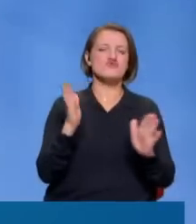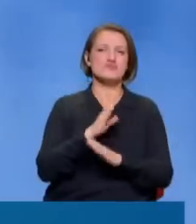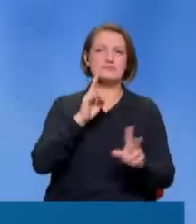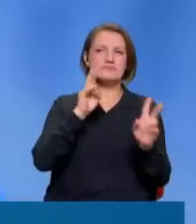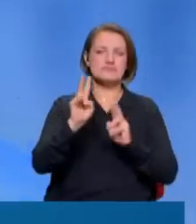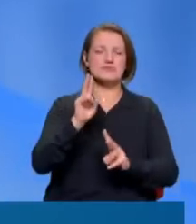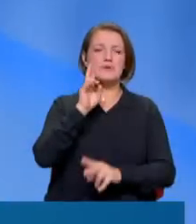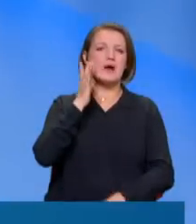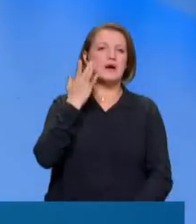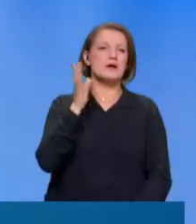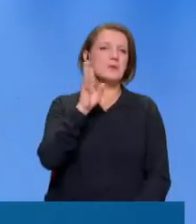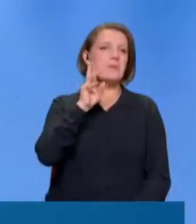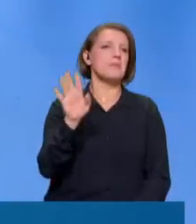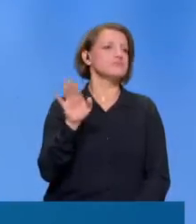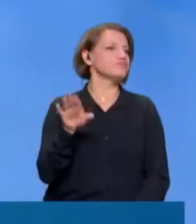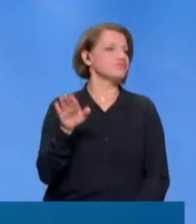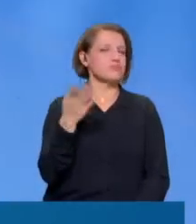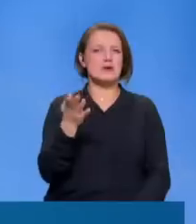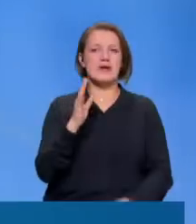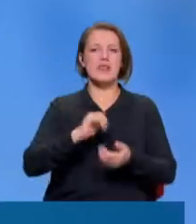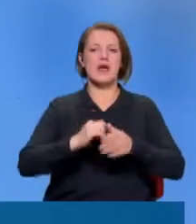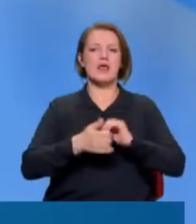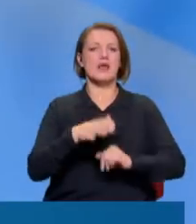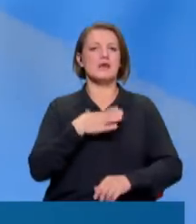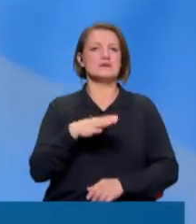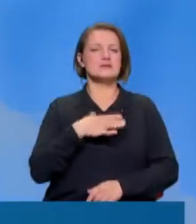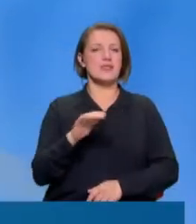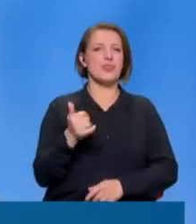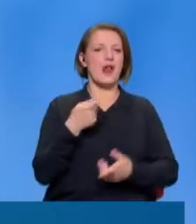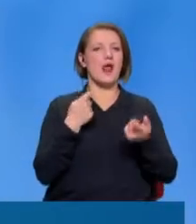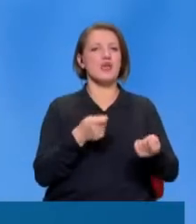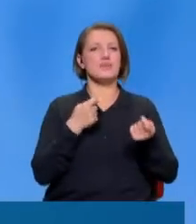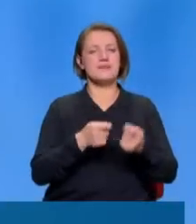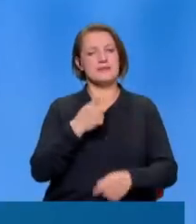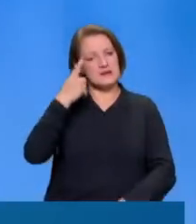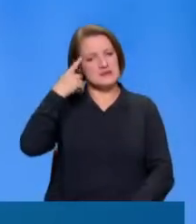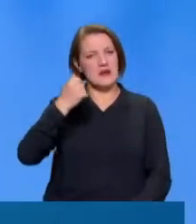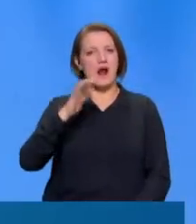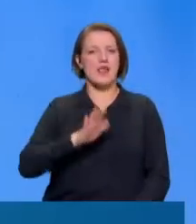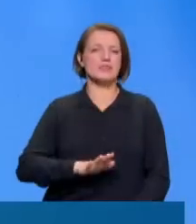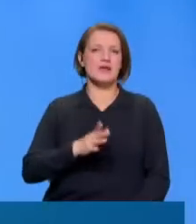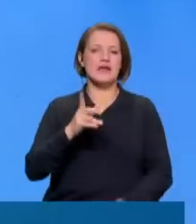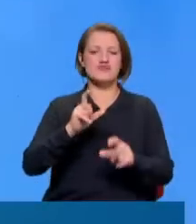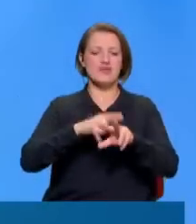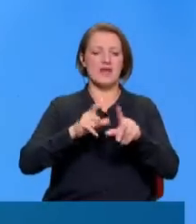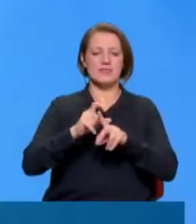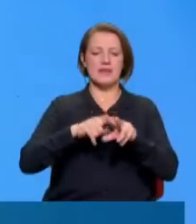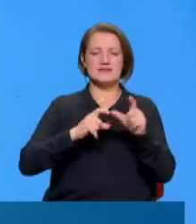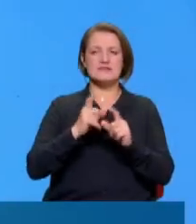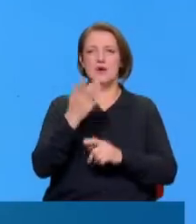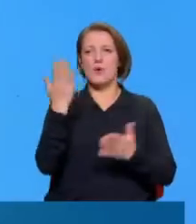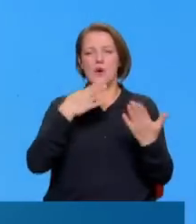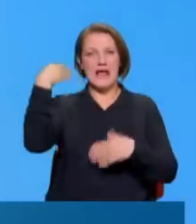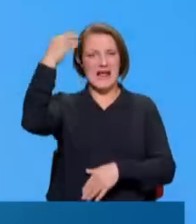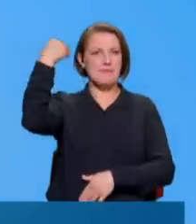Milli Eğitim Bakanlığı İsa tarikatların istediği değerl değerler eğitiminde ısrar etti cedes le okullarda